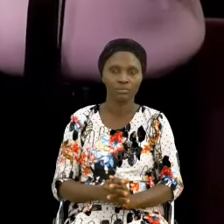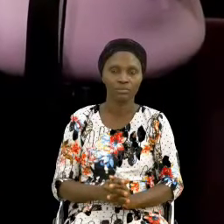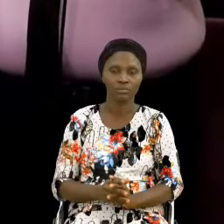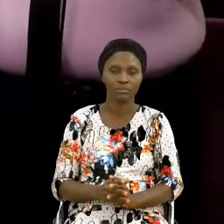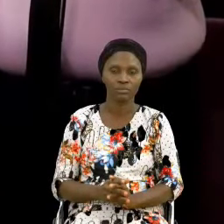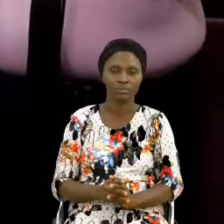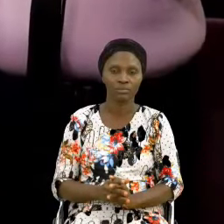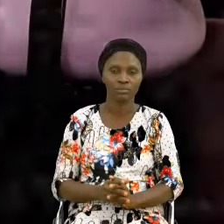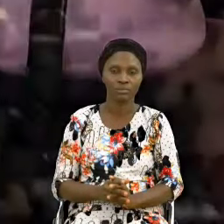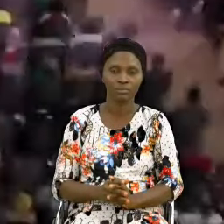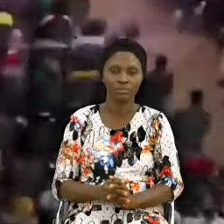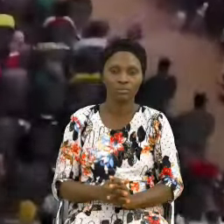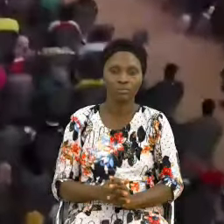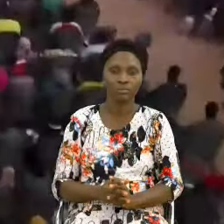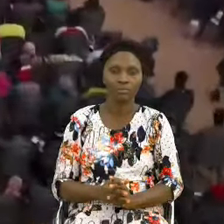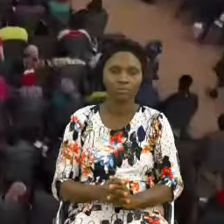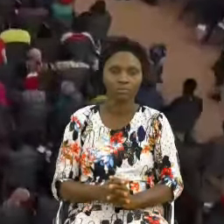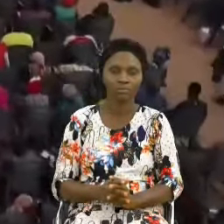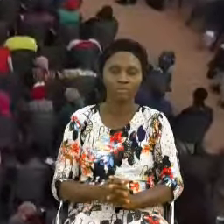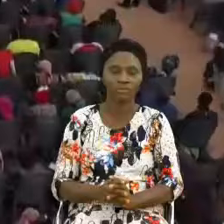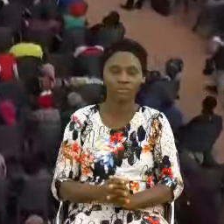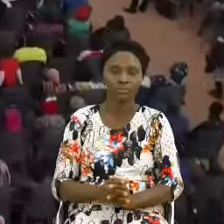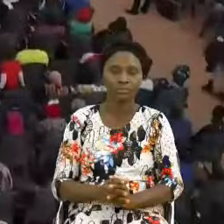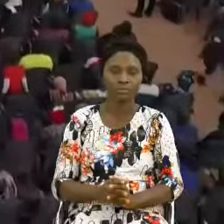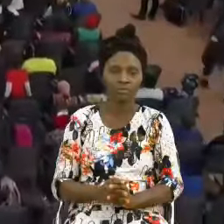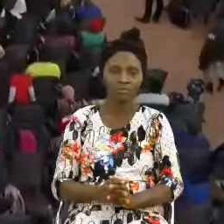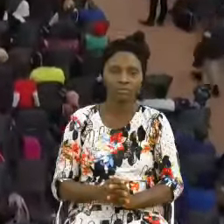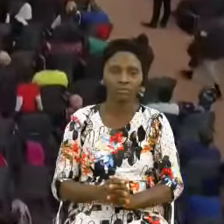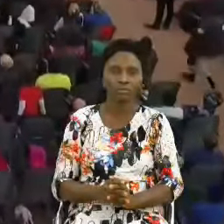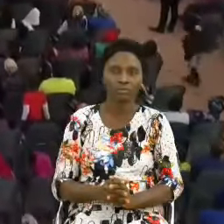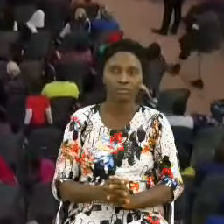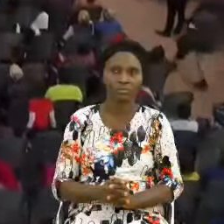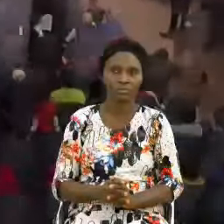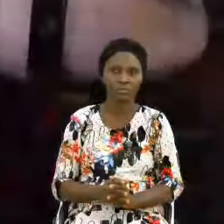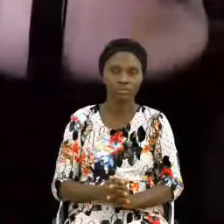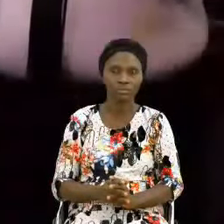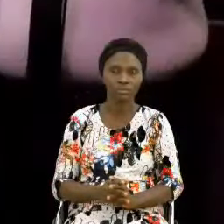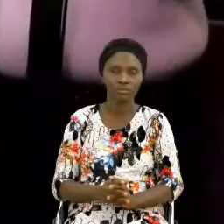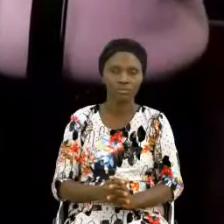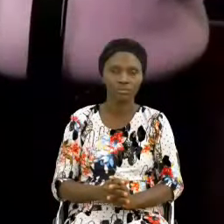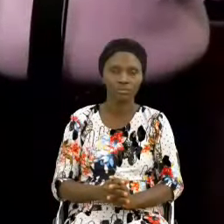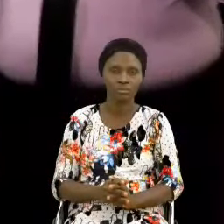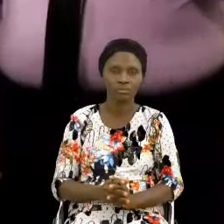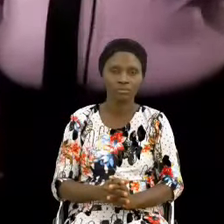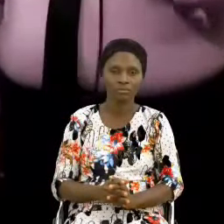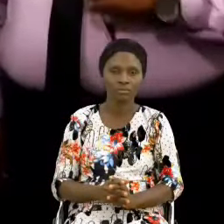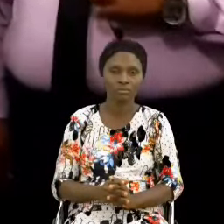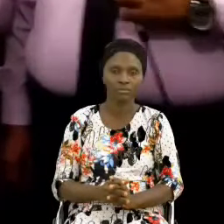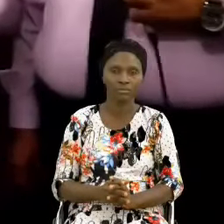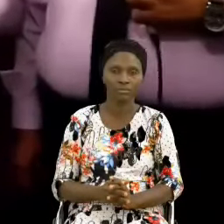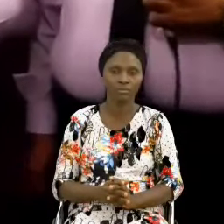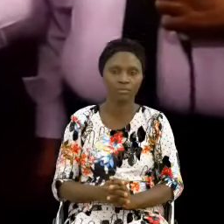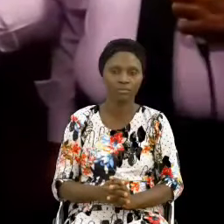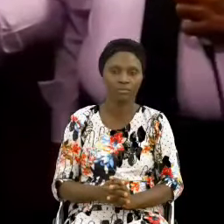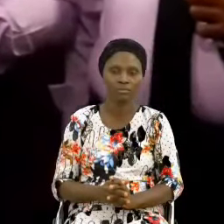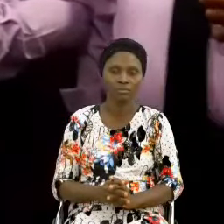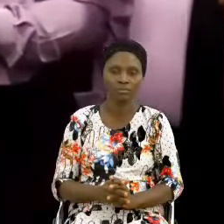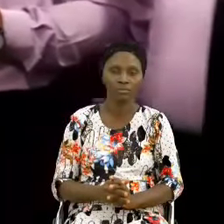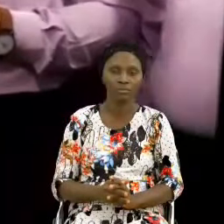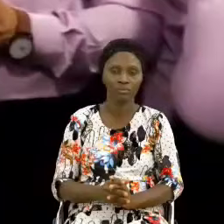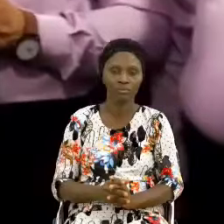رفع العين في الصليب يا عجيب يا ابن الله وحدك